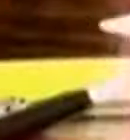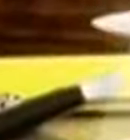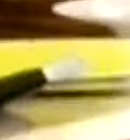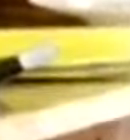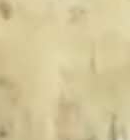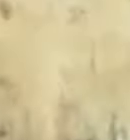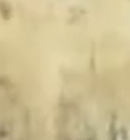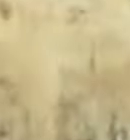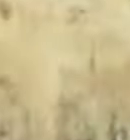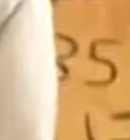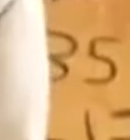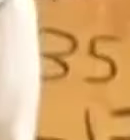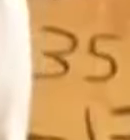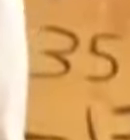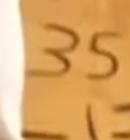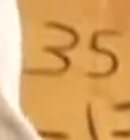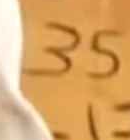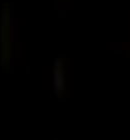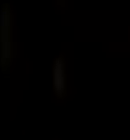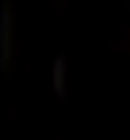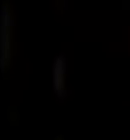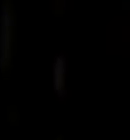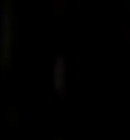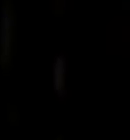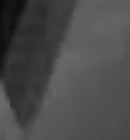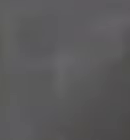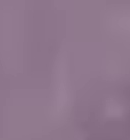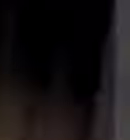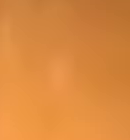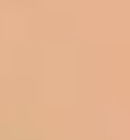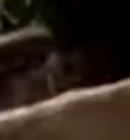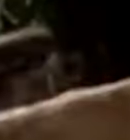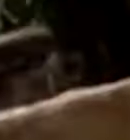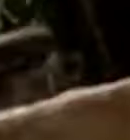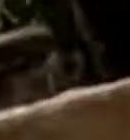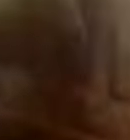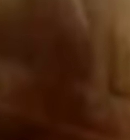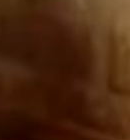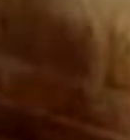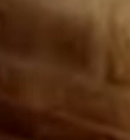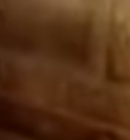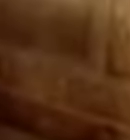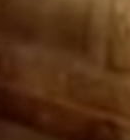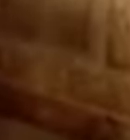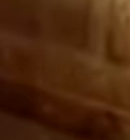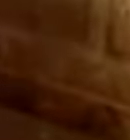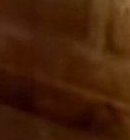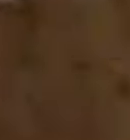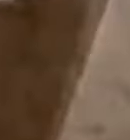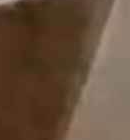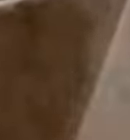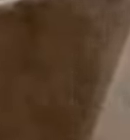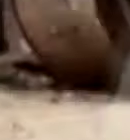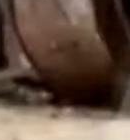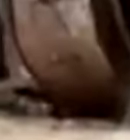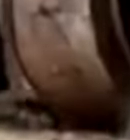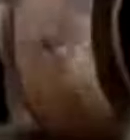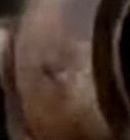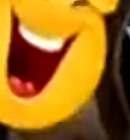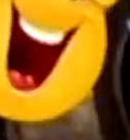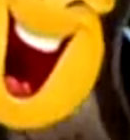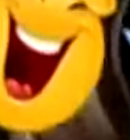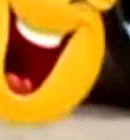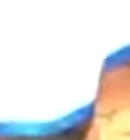wake. Mwongo mmoja umekamilika. Obe mami ntugaki. Twarejea kwa udi na uvumba. Waria